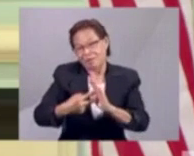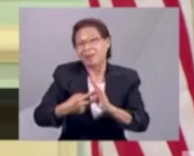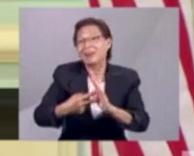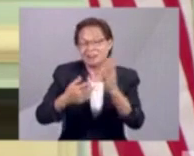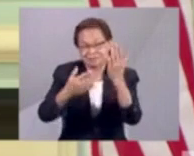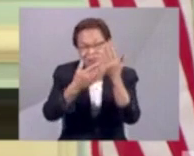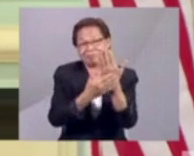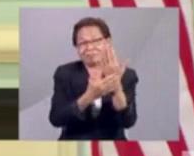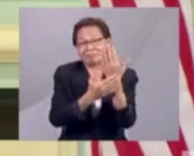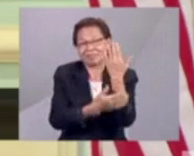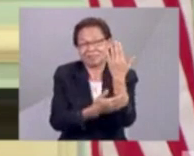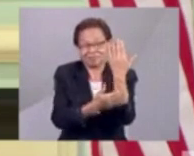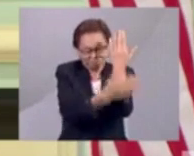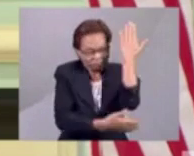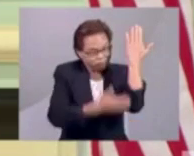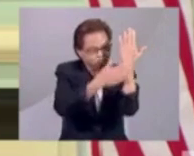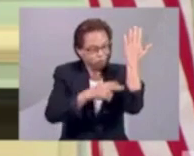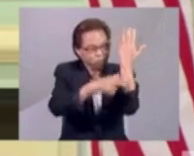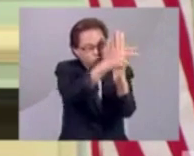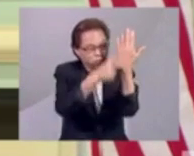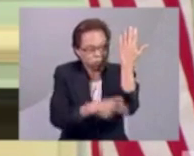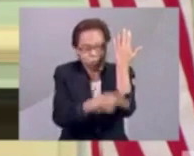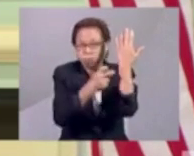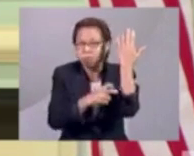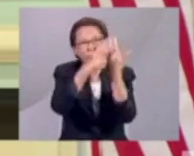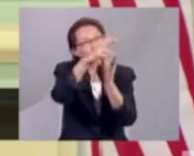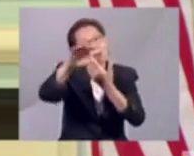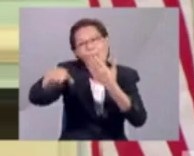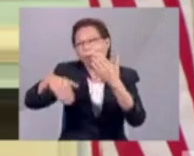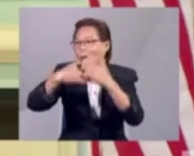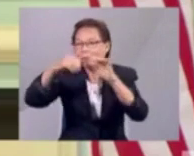saya, sebab dulu kita kata untuk yang